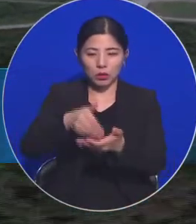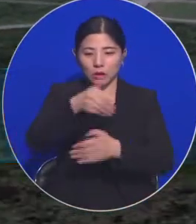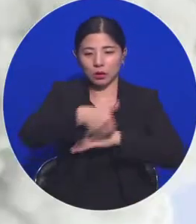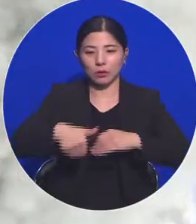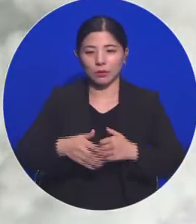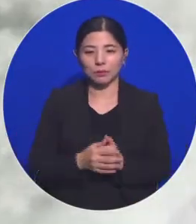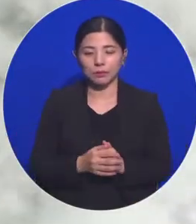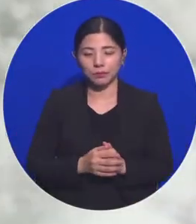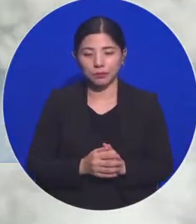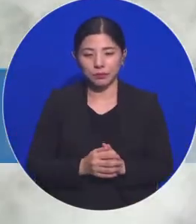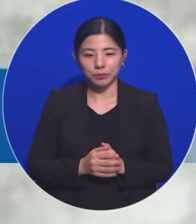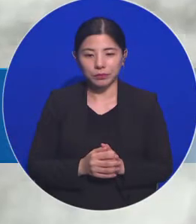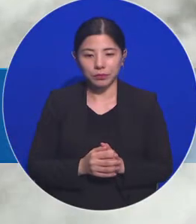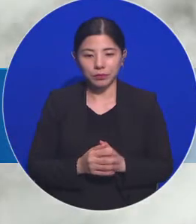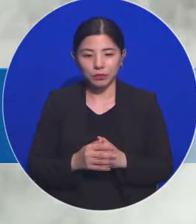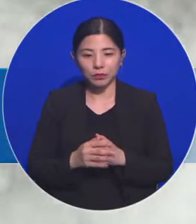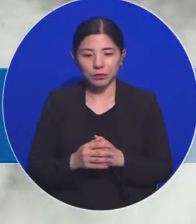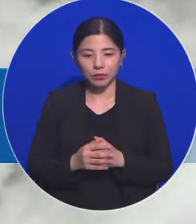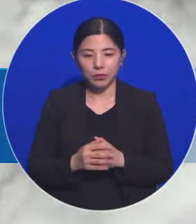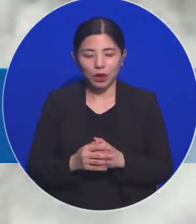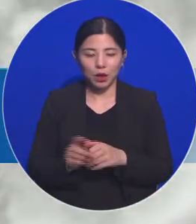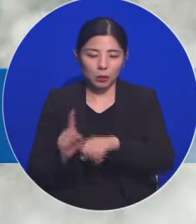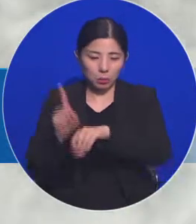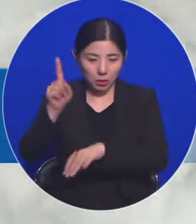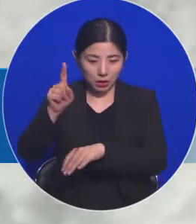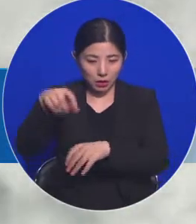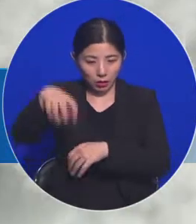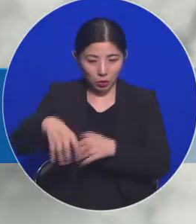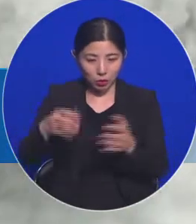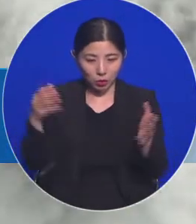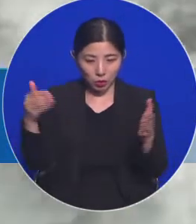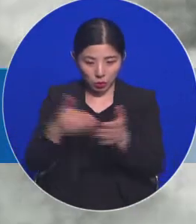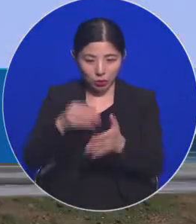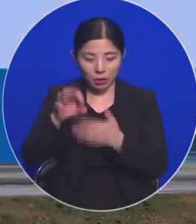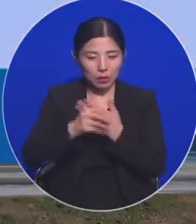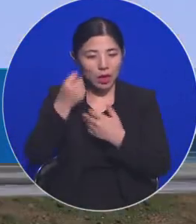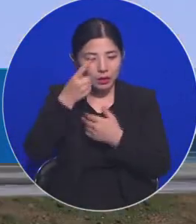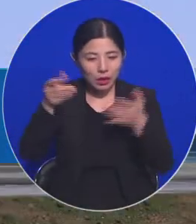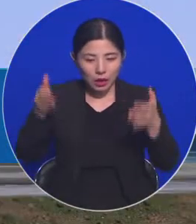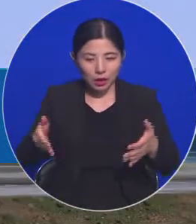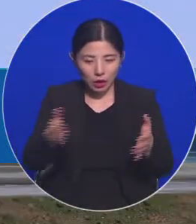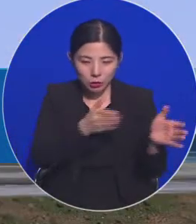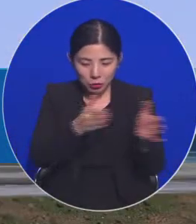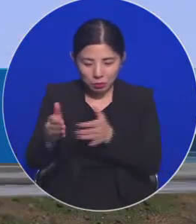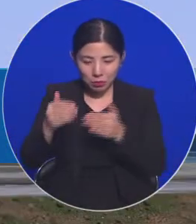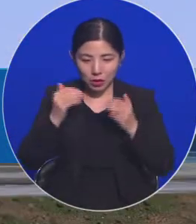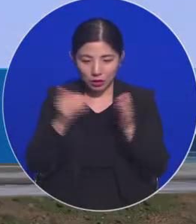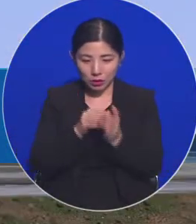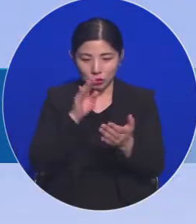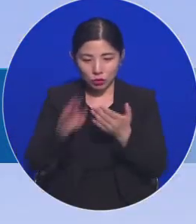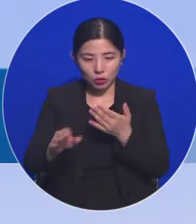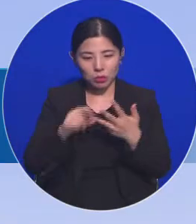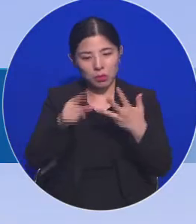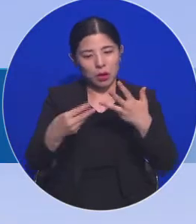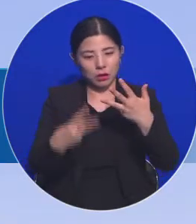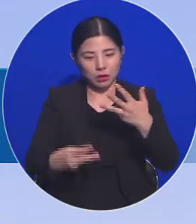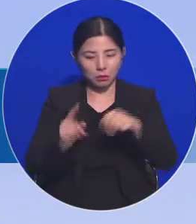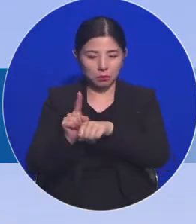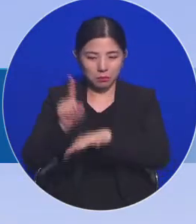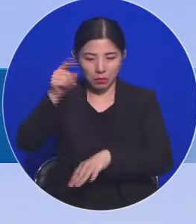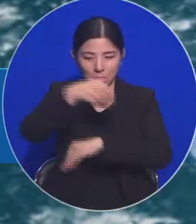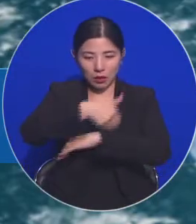예정입니다. 발사장에 도착하면 한 달간 발사 준비 과정을 거쳐서 예정대로 하면 8월 3일에 발사될